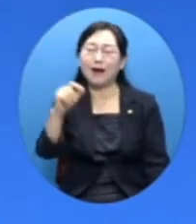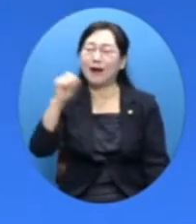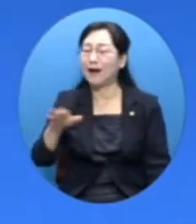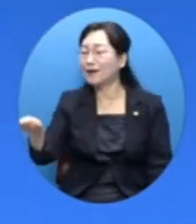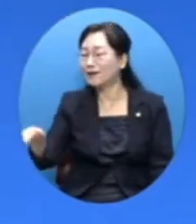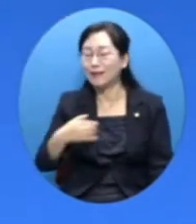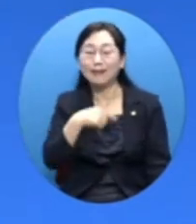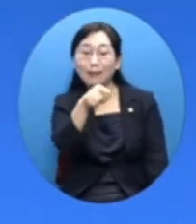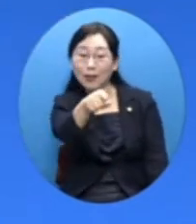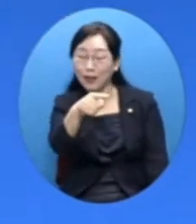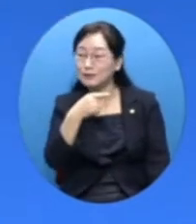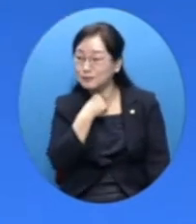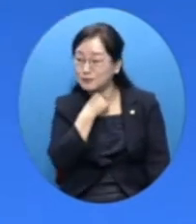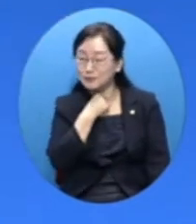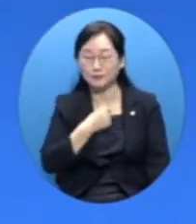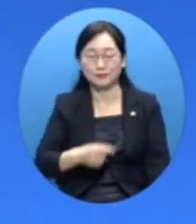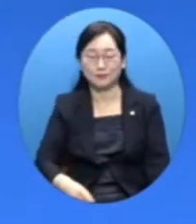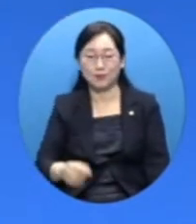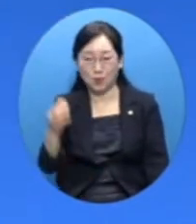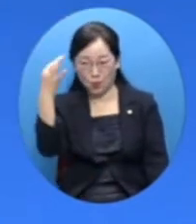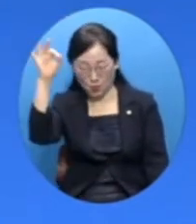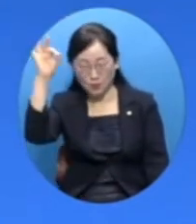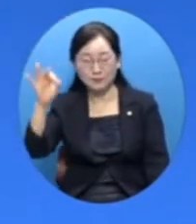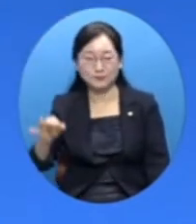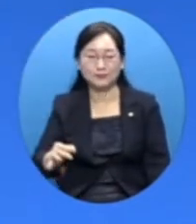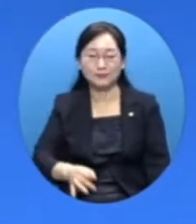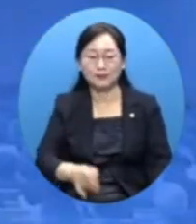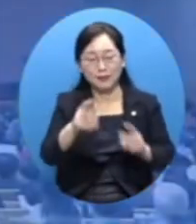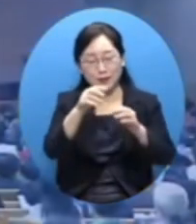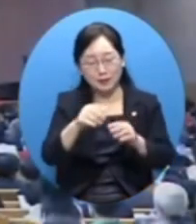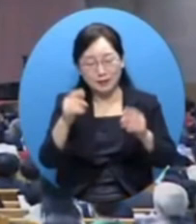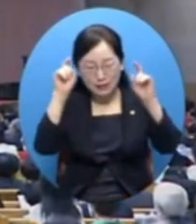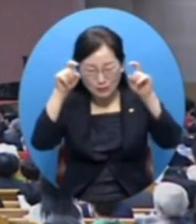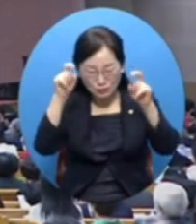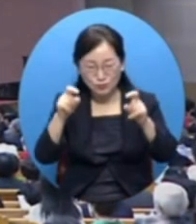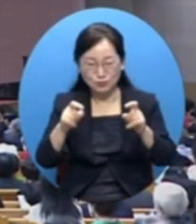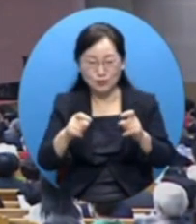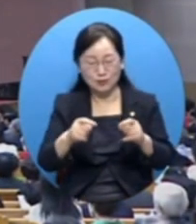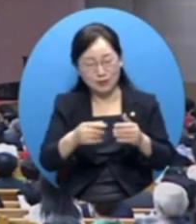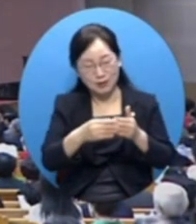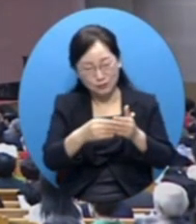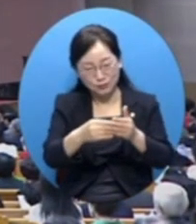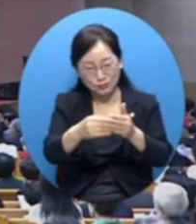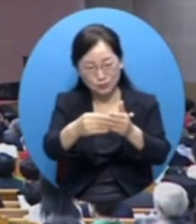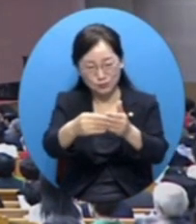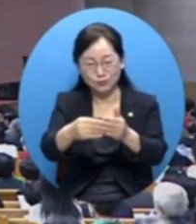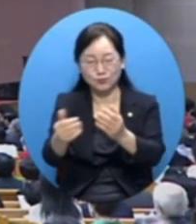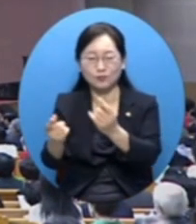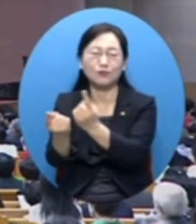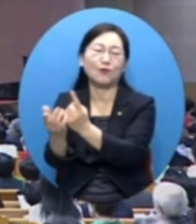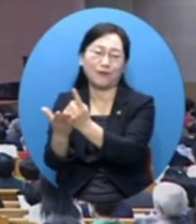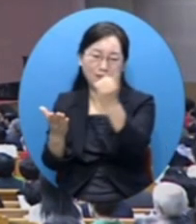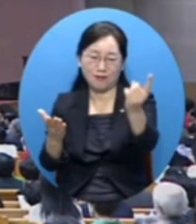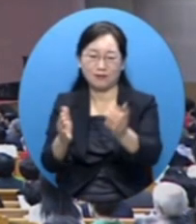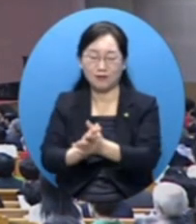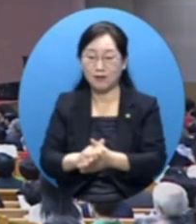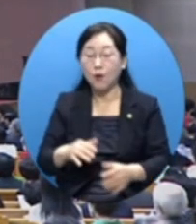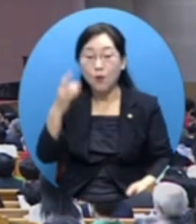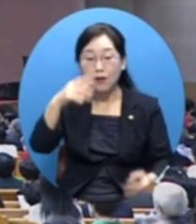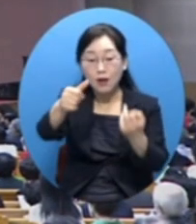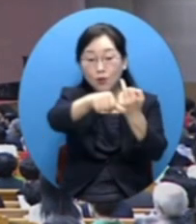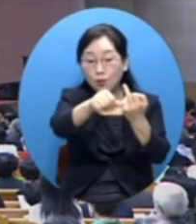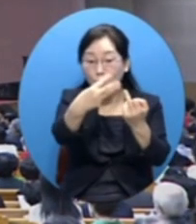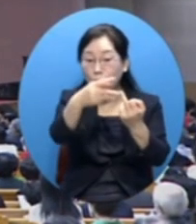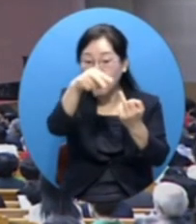하고 모든 가축을 끌고 아브라함을 떠납니다 사실 롯이 하기 때문에 삼촌인